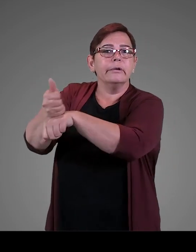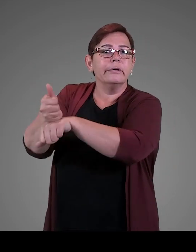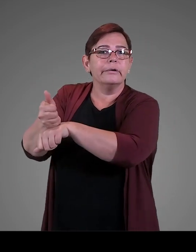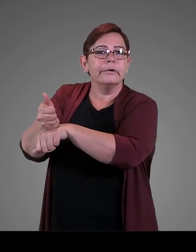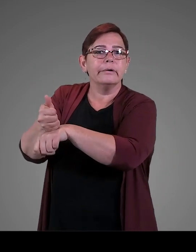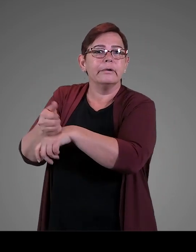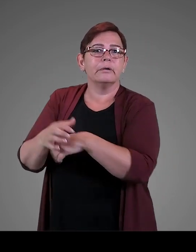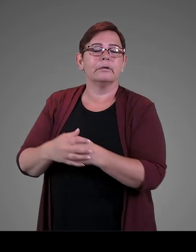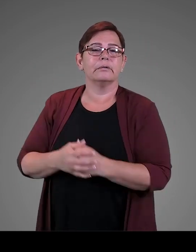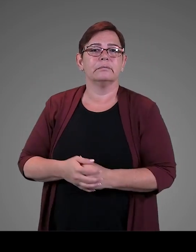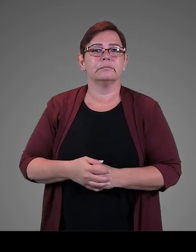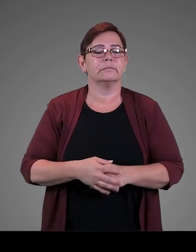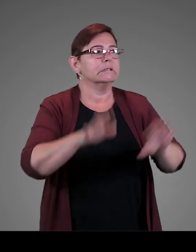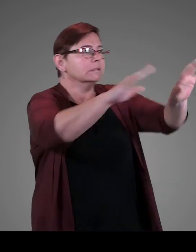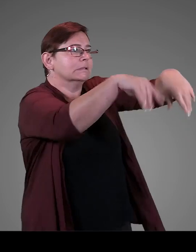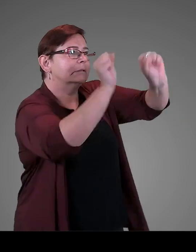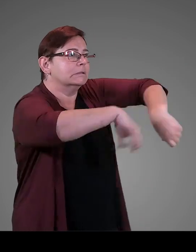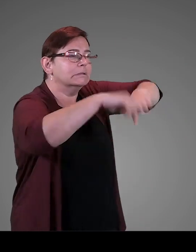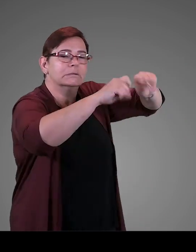c'est ça.